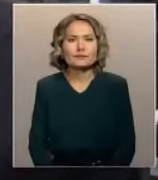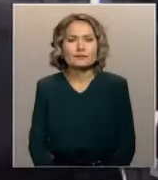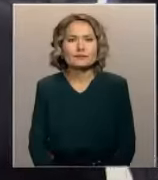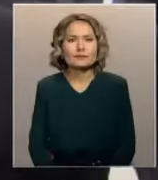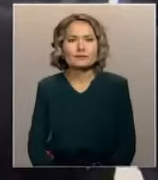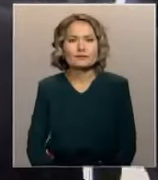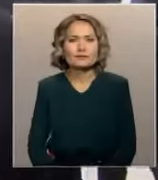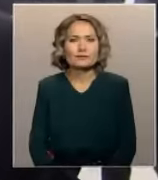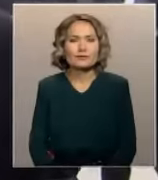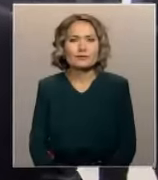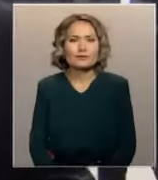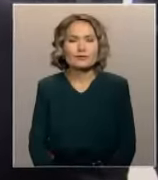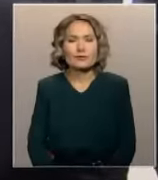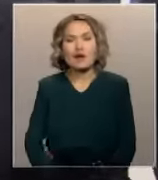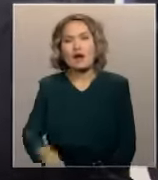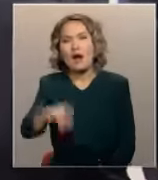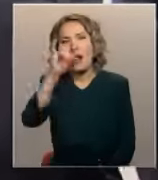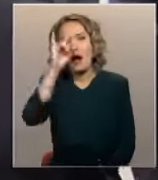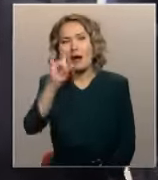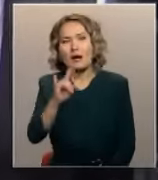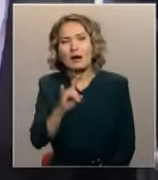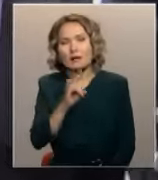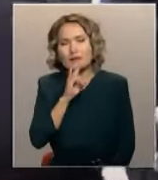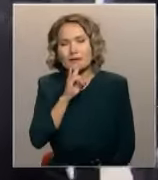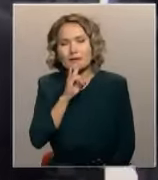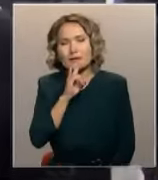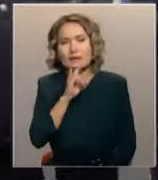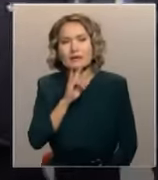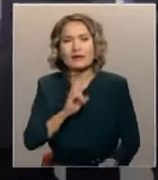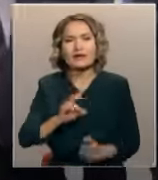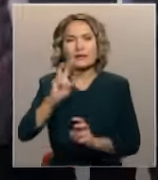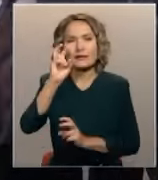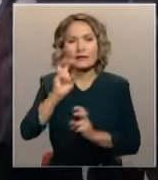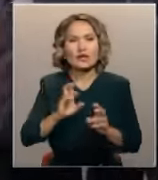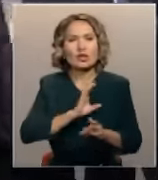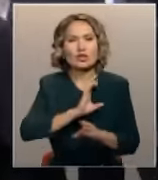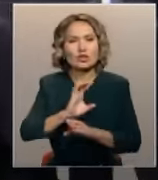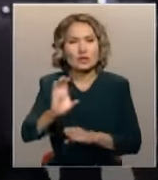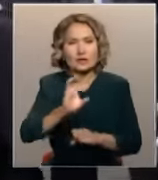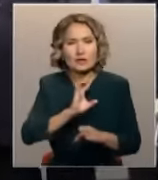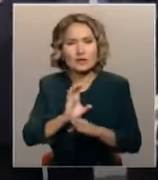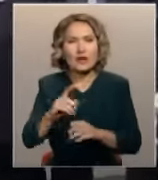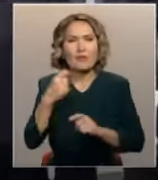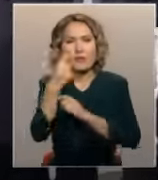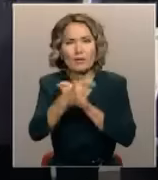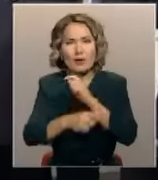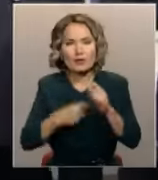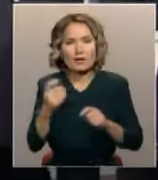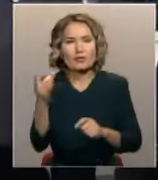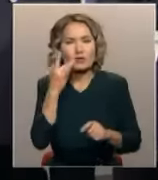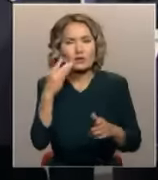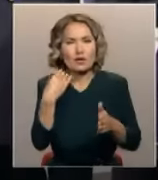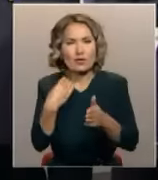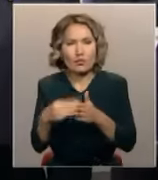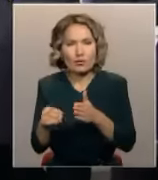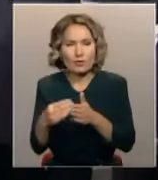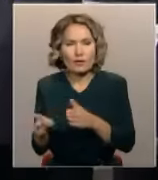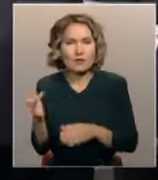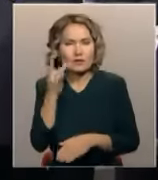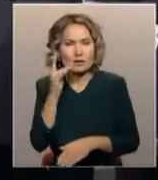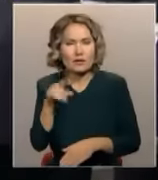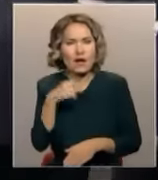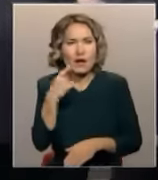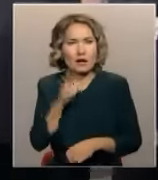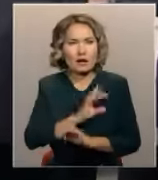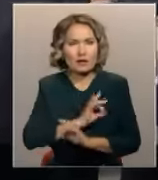Мен айтамын ғой, олған Қазақстанда жасалған тауарларды сатып алыңдар, Қазақстанның тамағын алыңдар дедім ғой. Мені көрсетейін деп